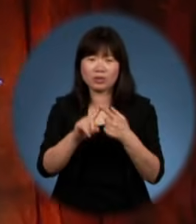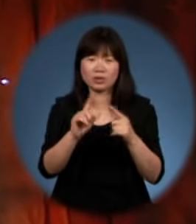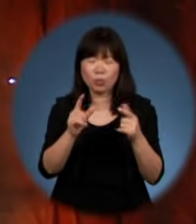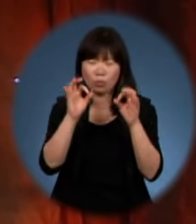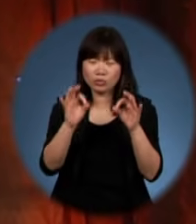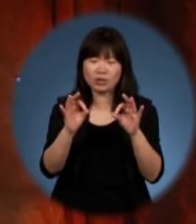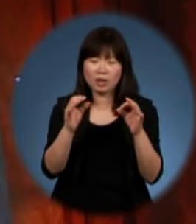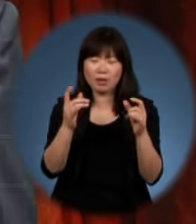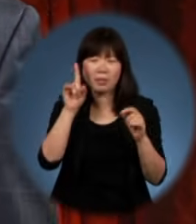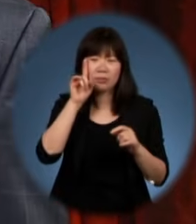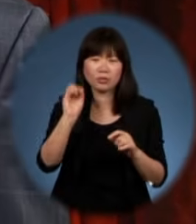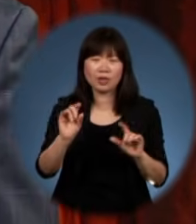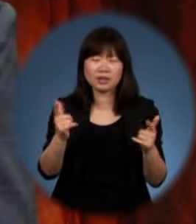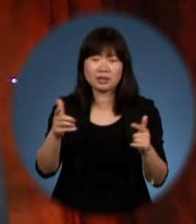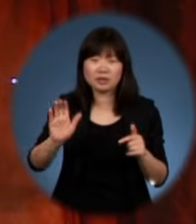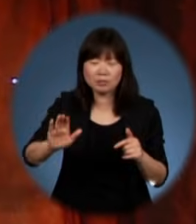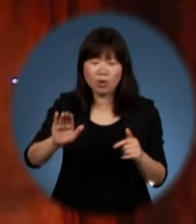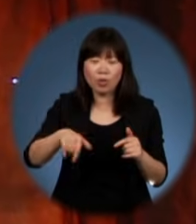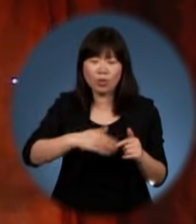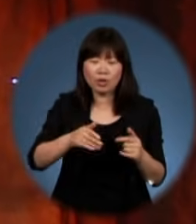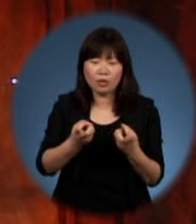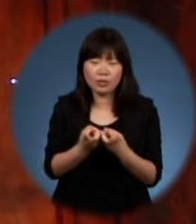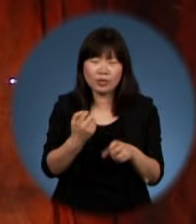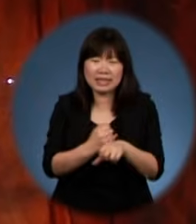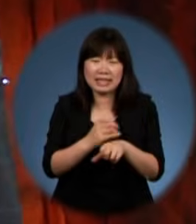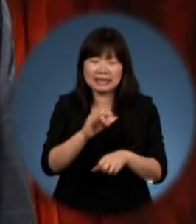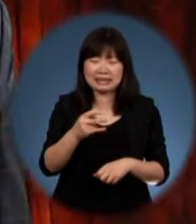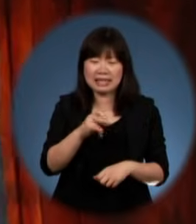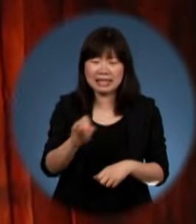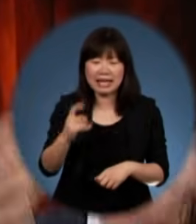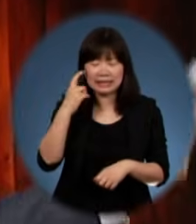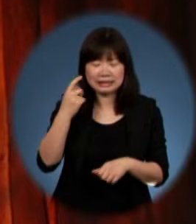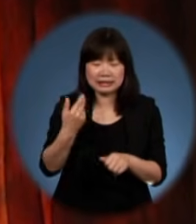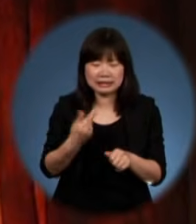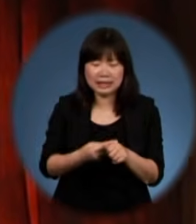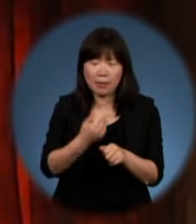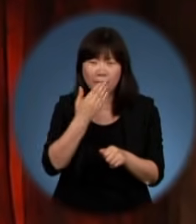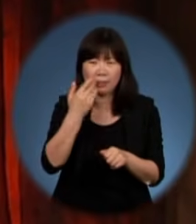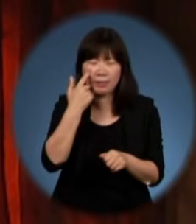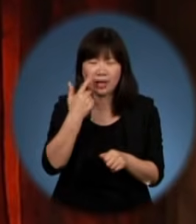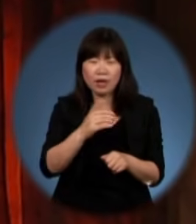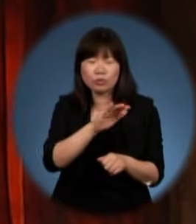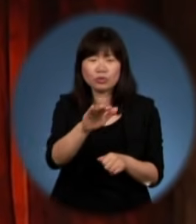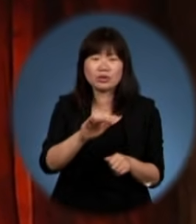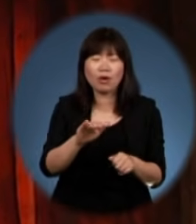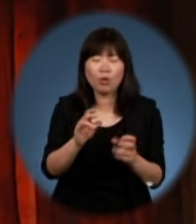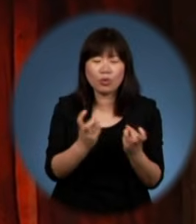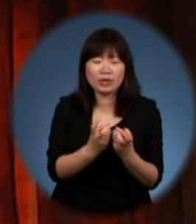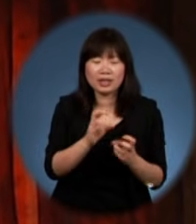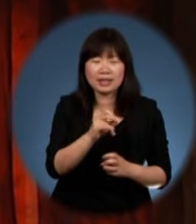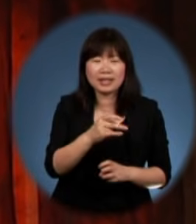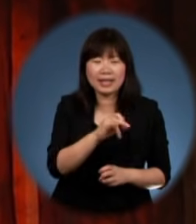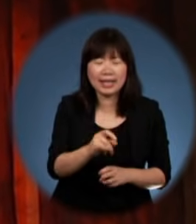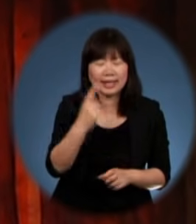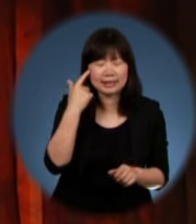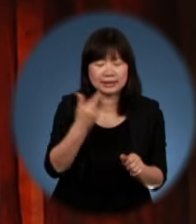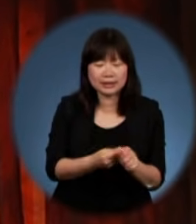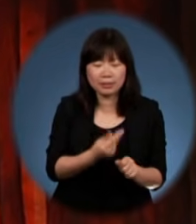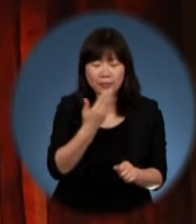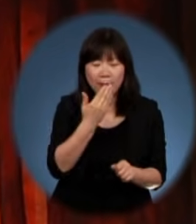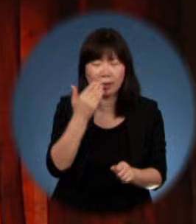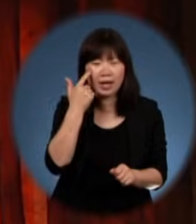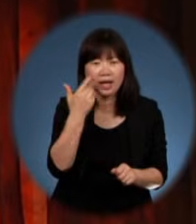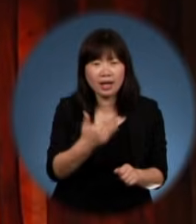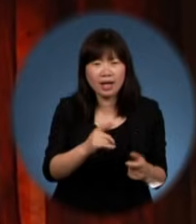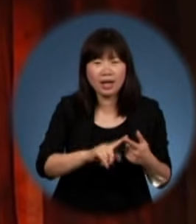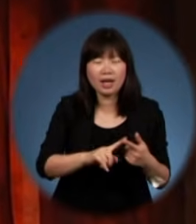전부가 아닌데 그러면 도대체 우리가 어떻게 이 br 을 인식할 수 있을까 우리 평범한 사람들은 어떻게 우리 edr 을 인식할 수 있을까